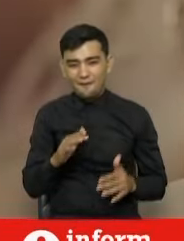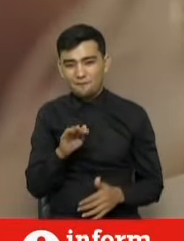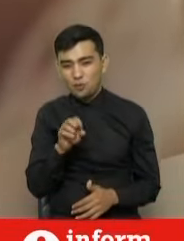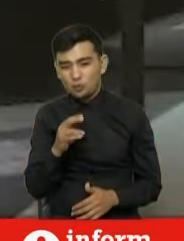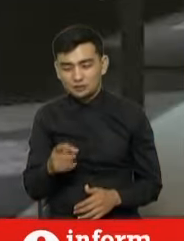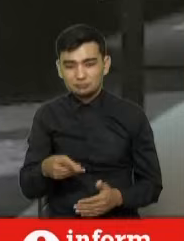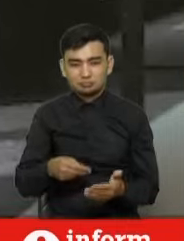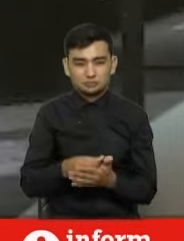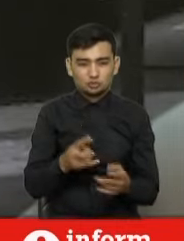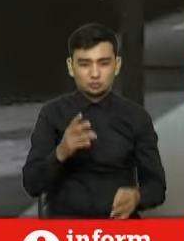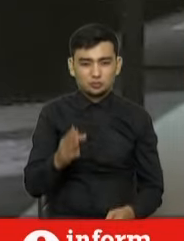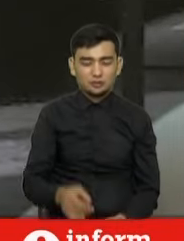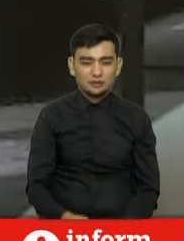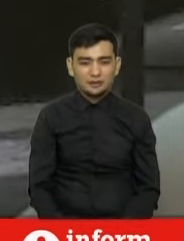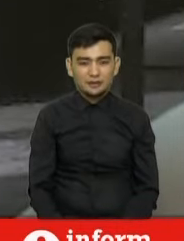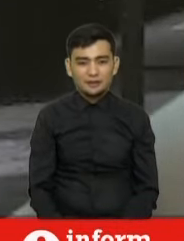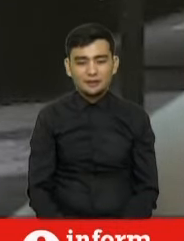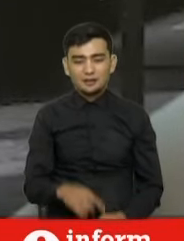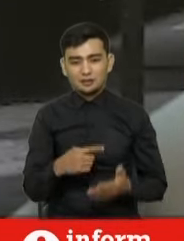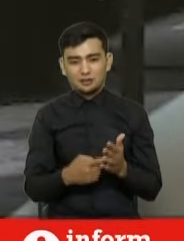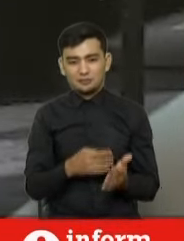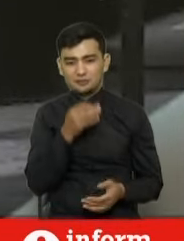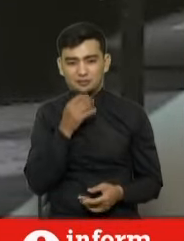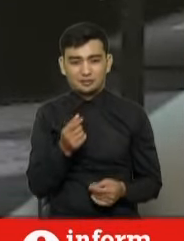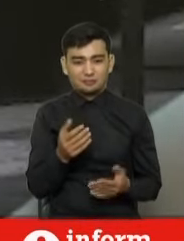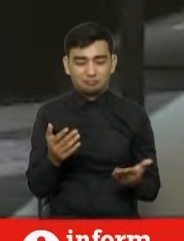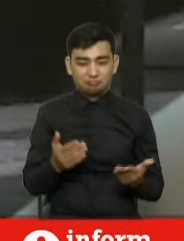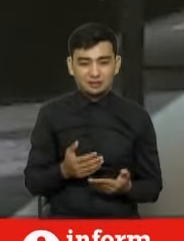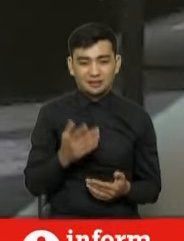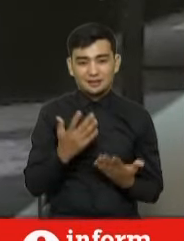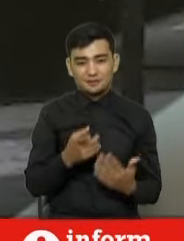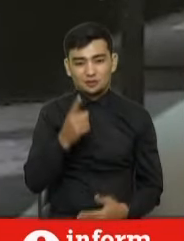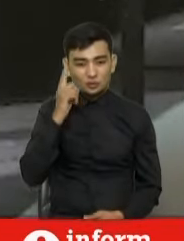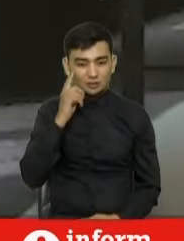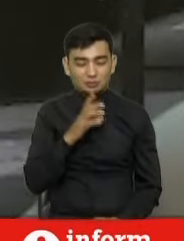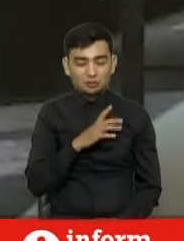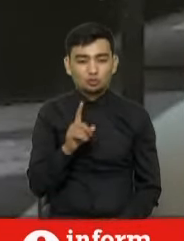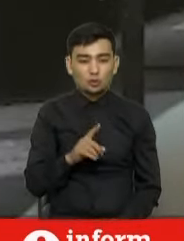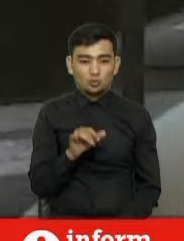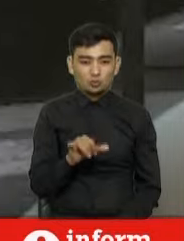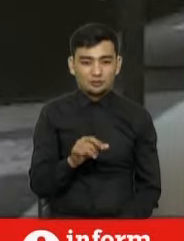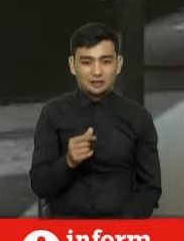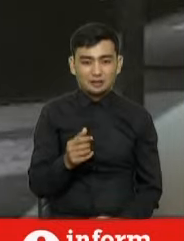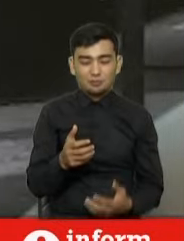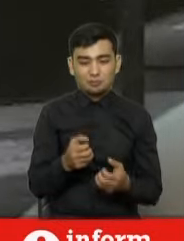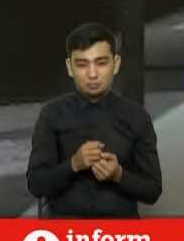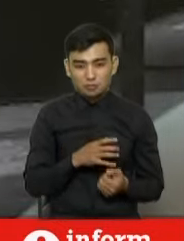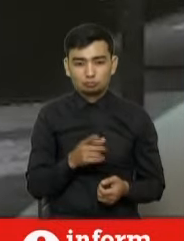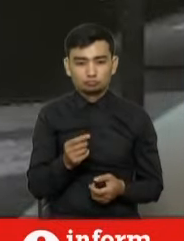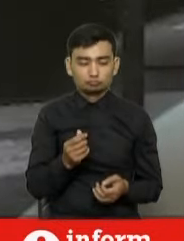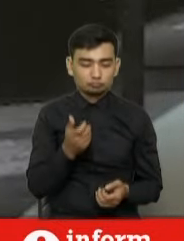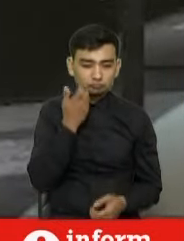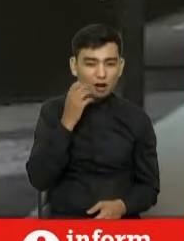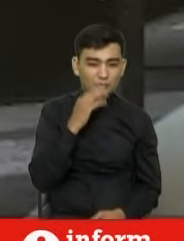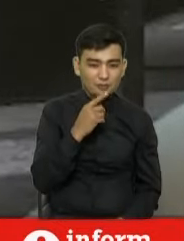придется платить. Требование реальных денег. Если вы считаете, что у вас берут деньги и дают возможность заработать, ну, как бы